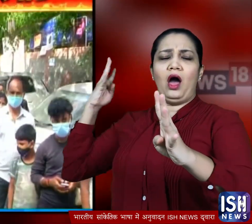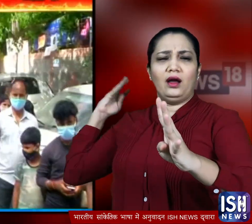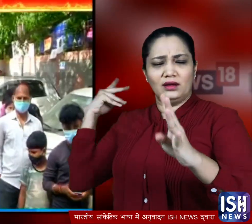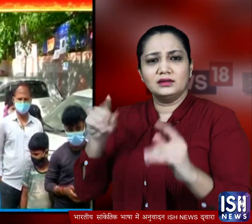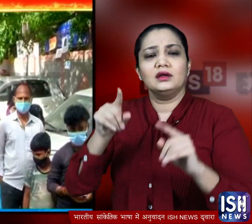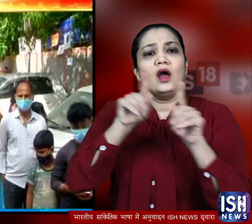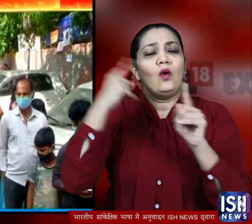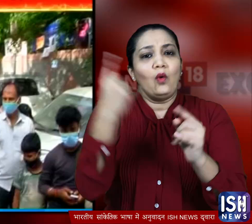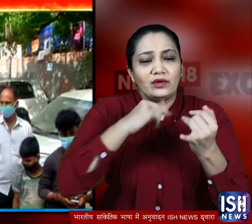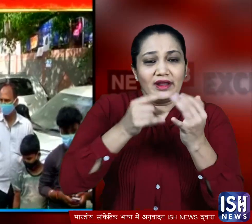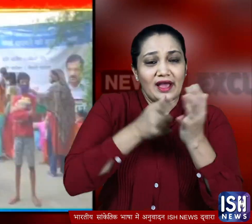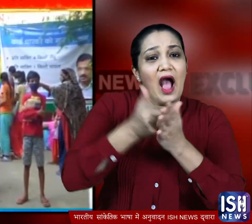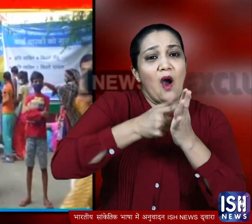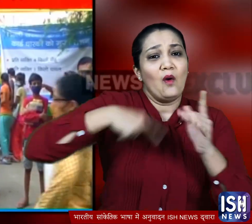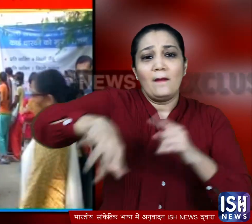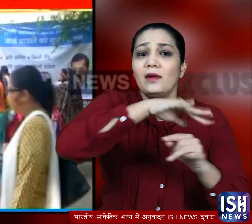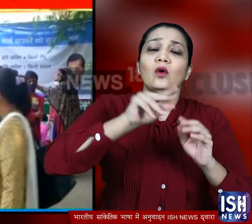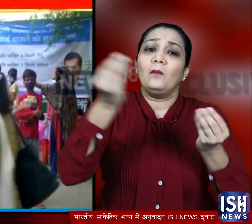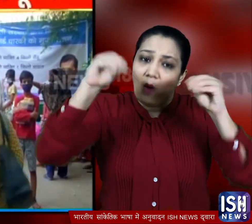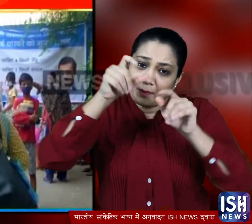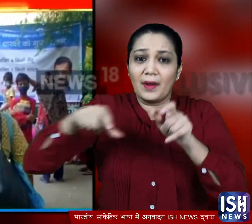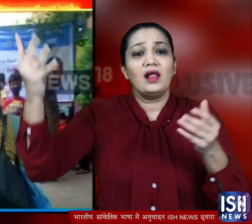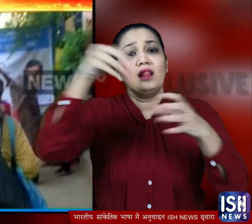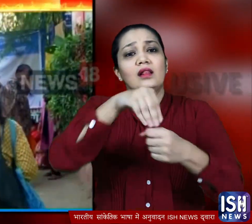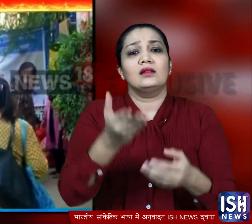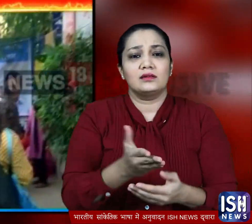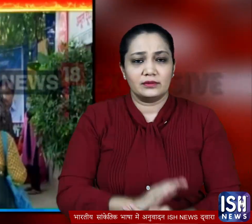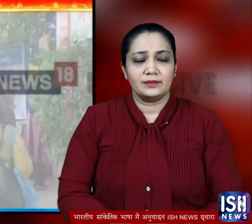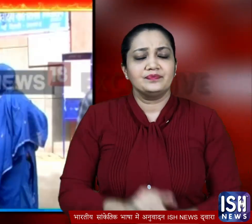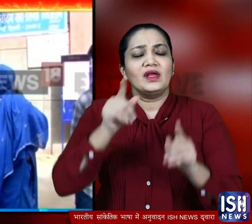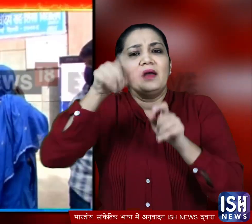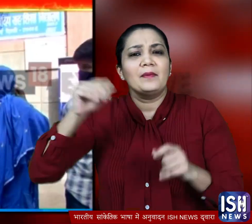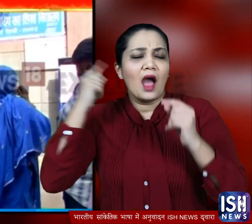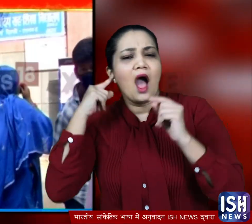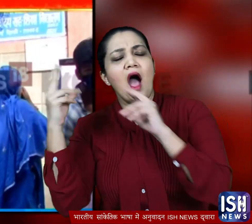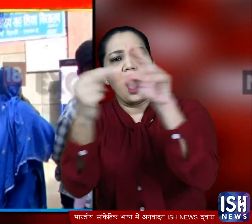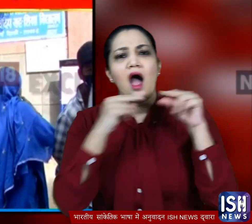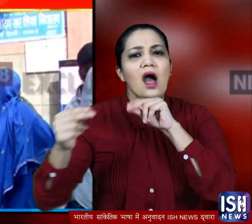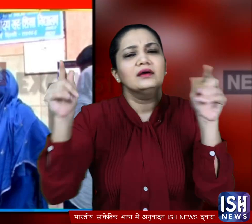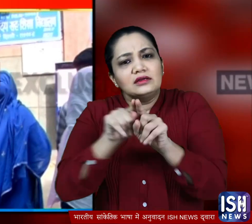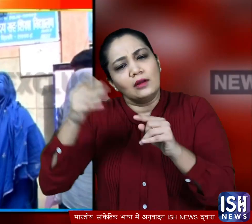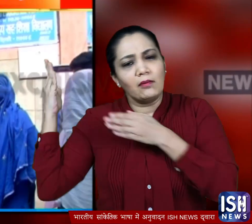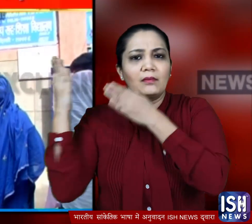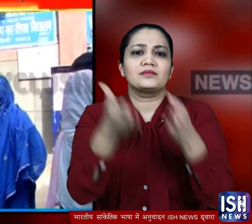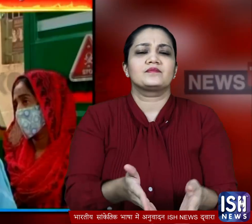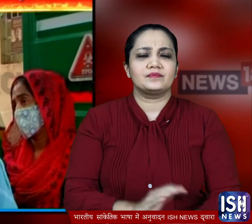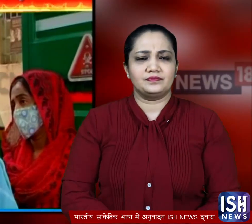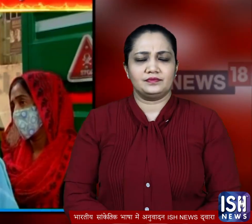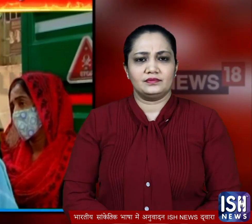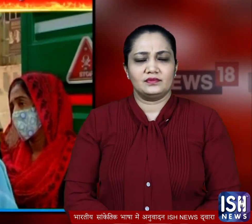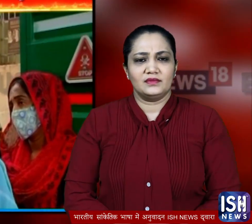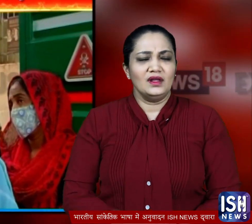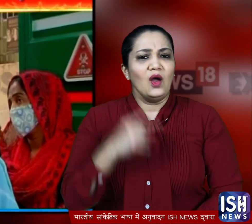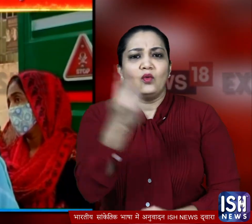कि केवल शाहपुर जाट के ही गांव के लोग नहीं है। इन लोगों से बात करने के बाद ये साफ हो गया कि वो सुनी सुनाई बातों पर भरोसा करके राशन लेने पहुंच गए। यहाँ